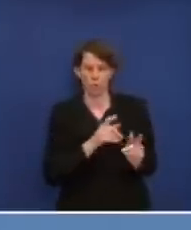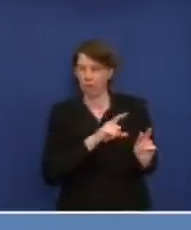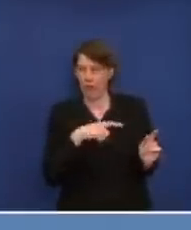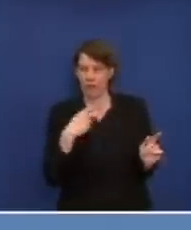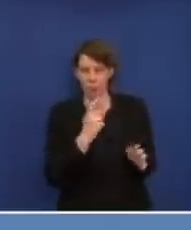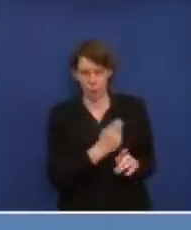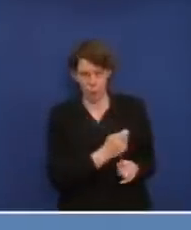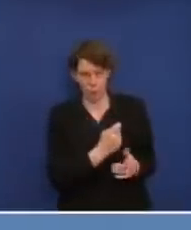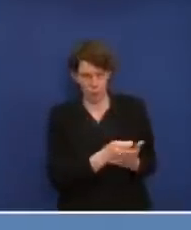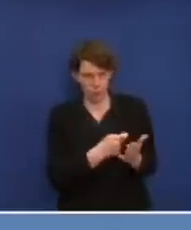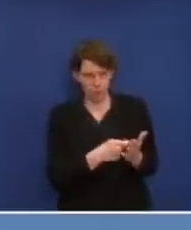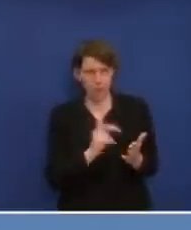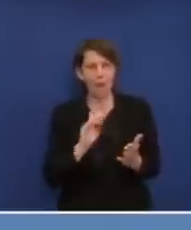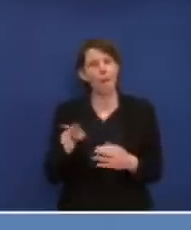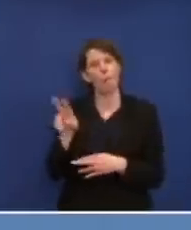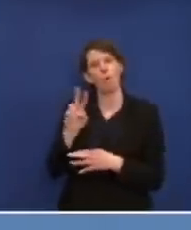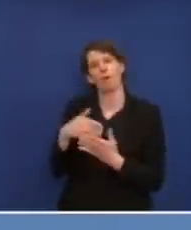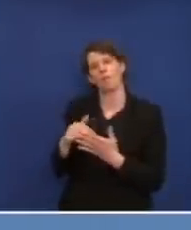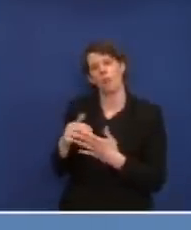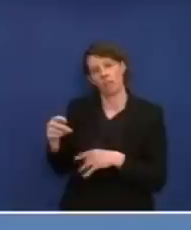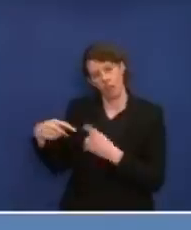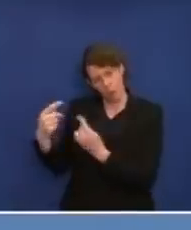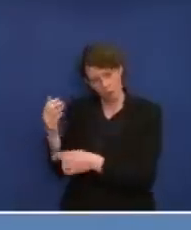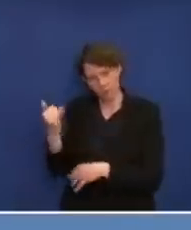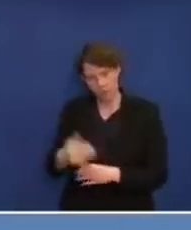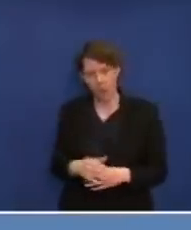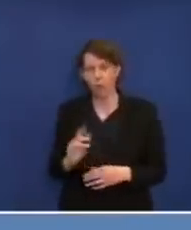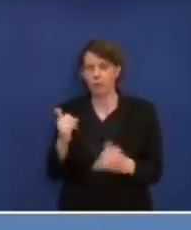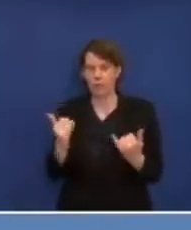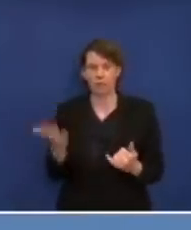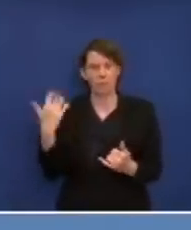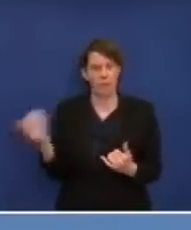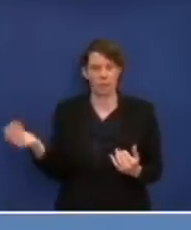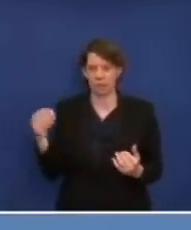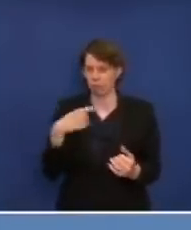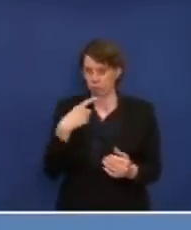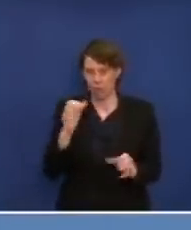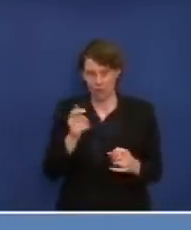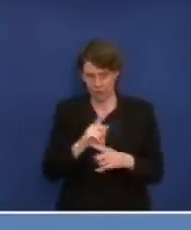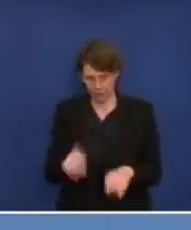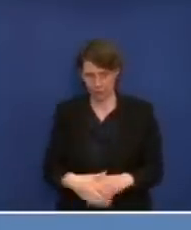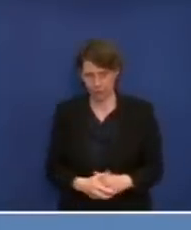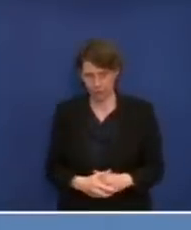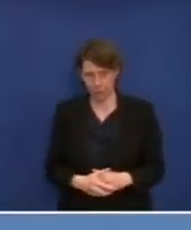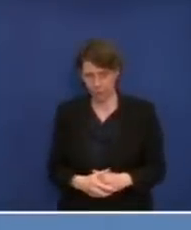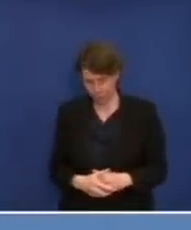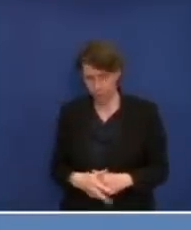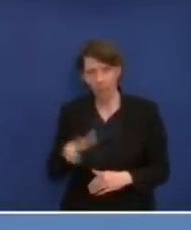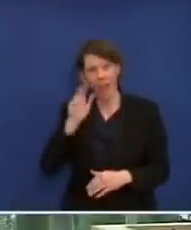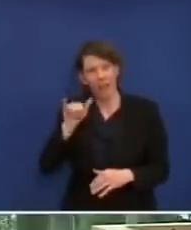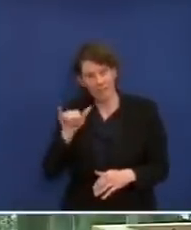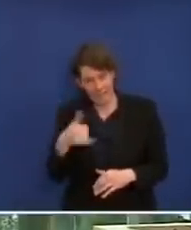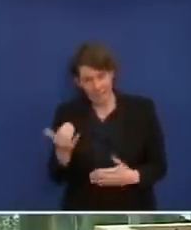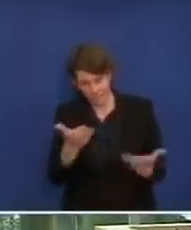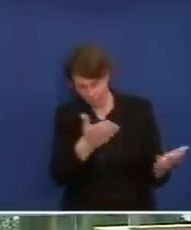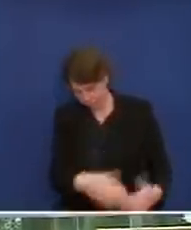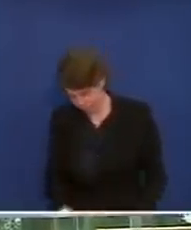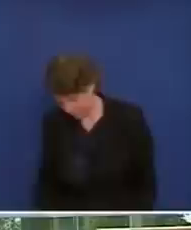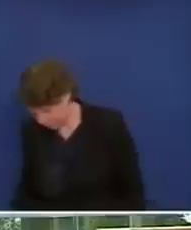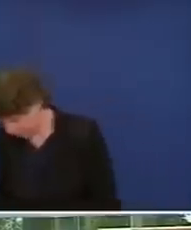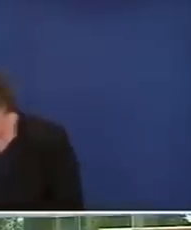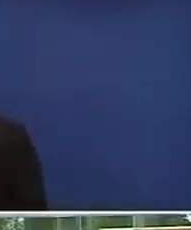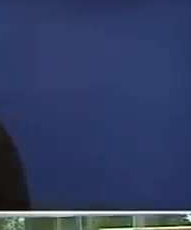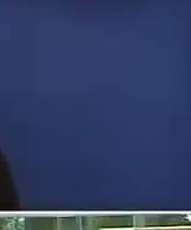die Beobachtung läuft und dazu kann ich Ihnen jetzt nicht mehr sagen. Herr Jessen.